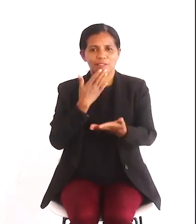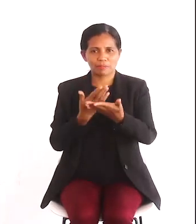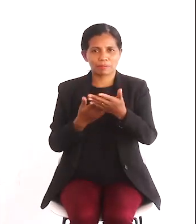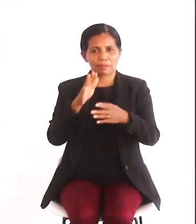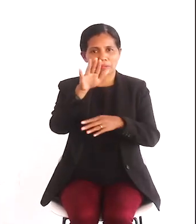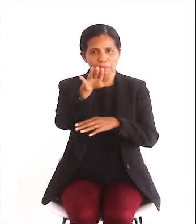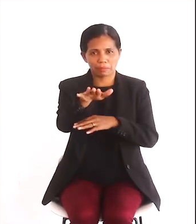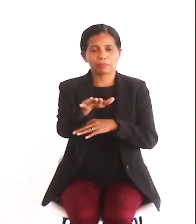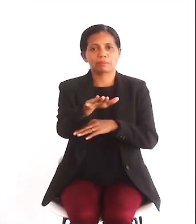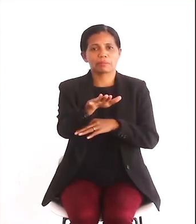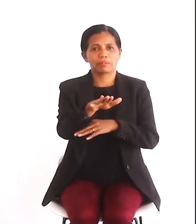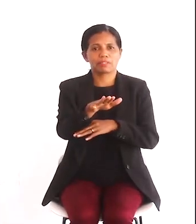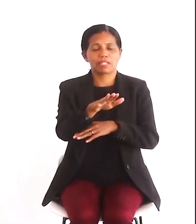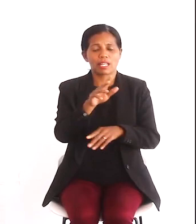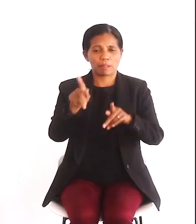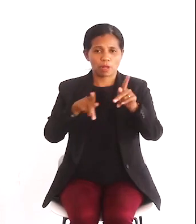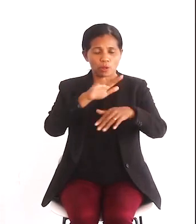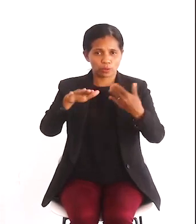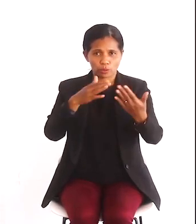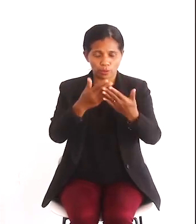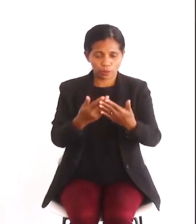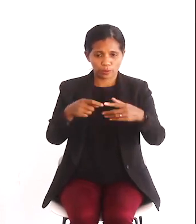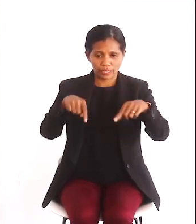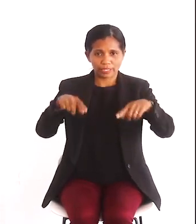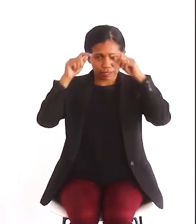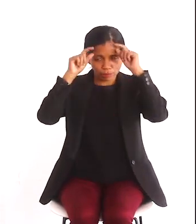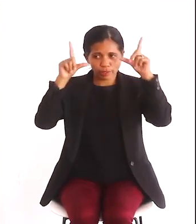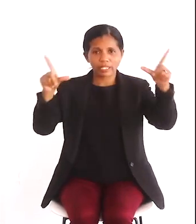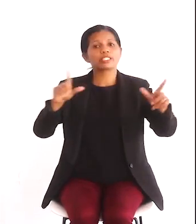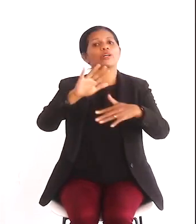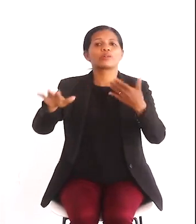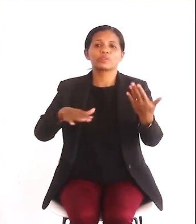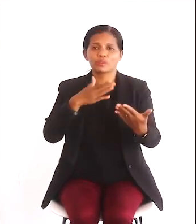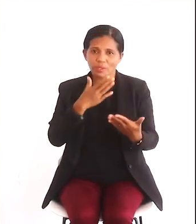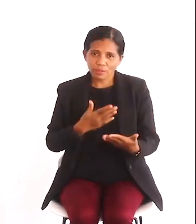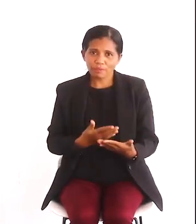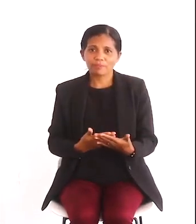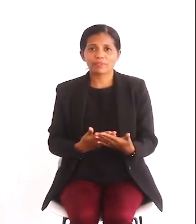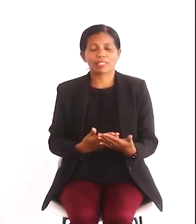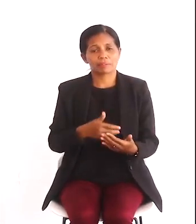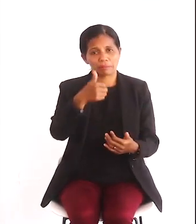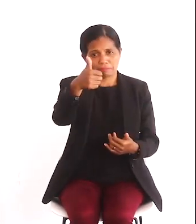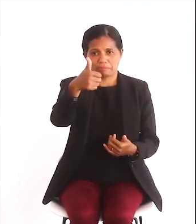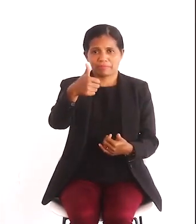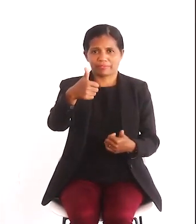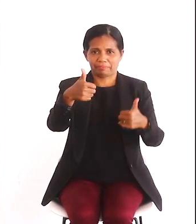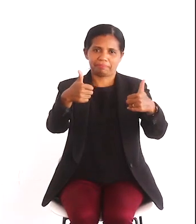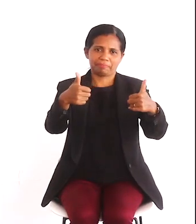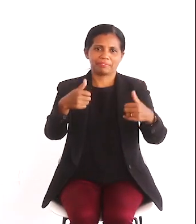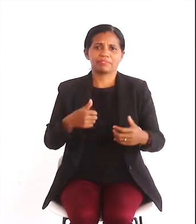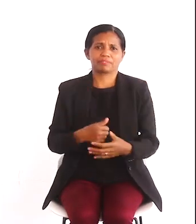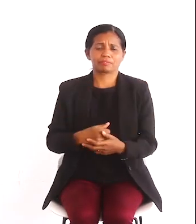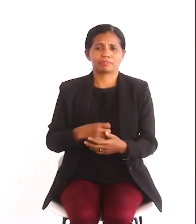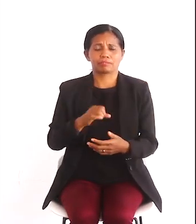Fiak Baalin Sirohoto Hoto Nebe Penam Karya Timur Leste Laran Tomak. Pemutura Fiak Kata Kim Hoto Hoto Hekun Desaun Dede Bimak Sao Dabel Deit.